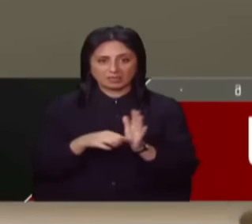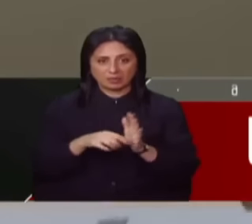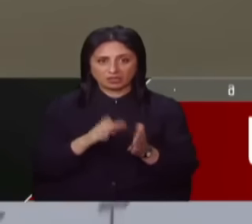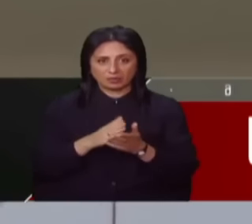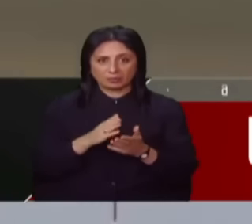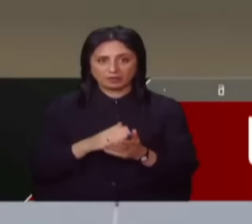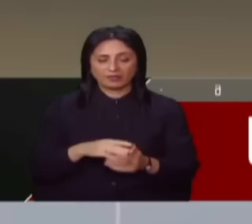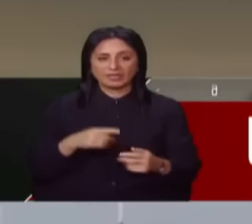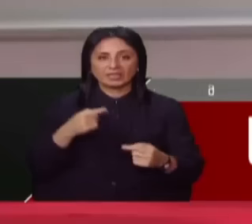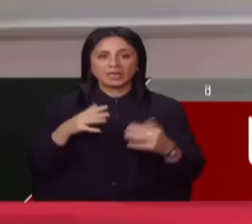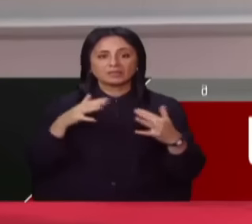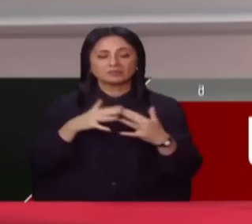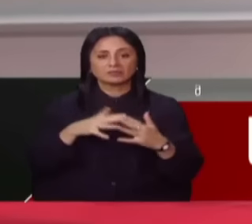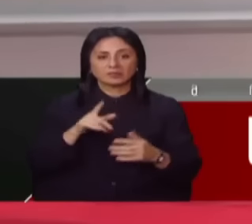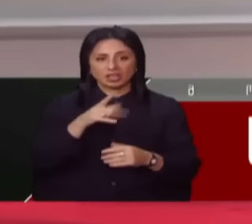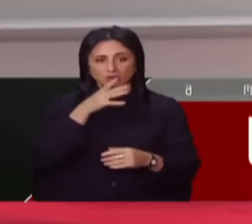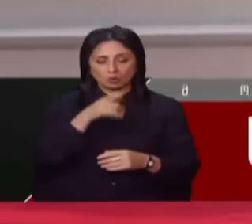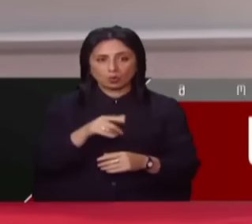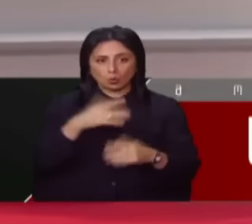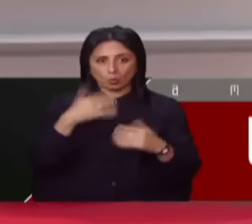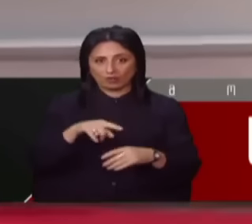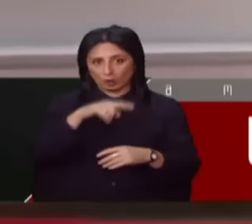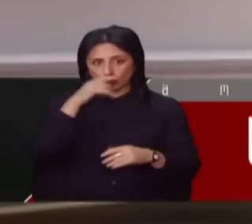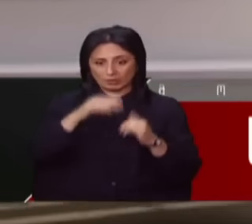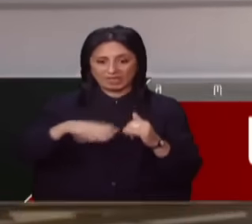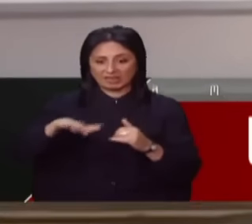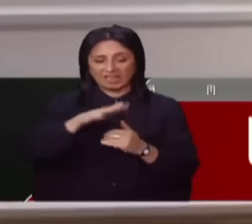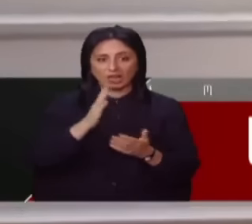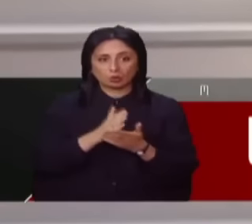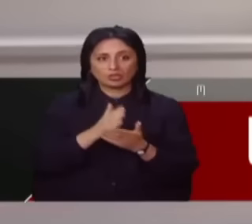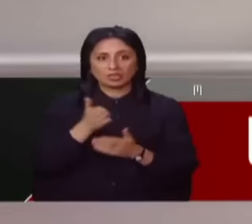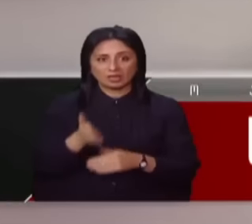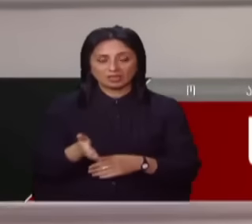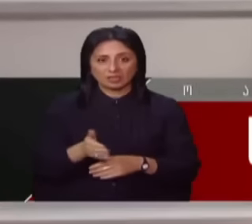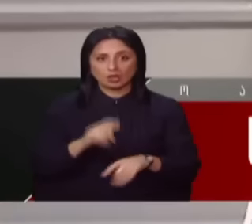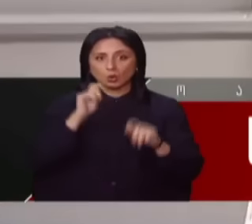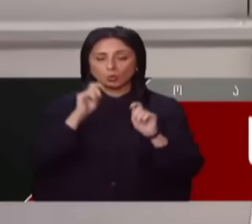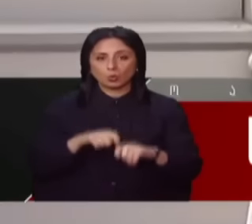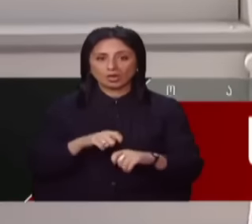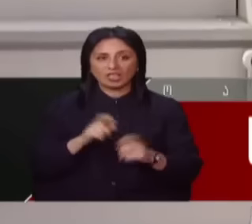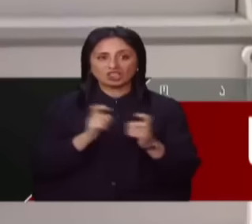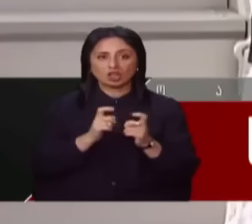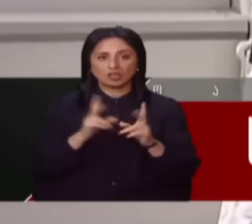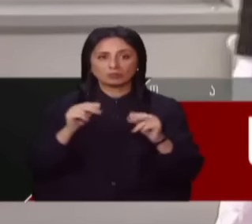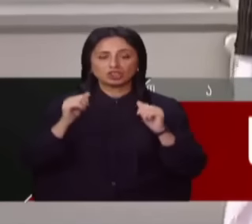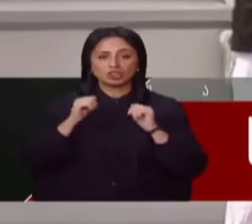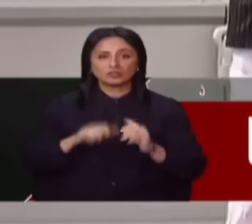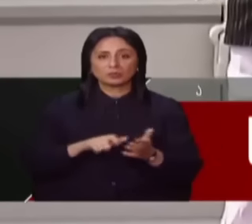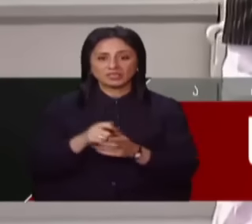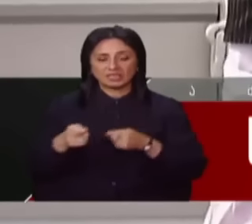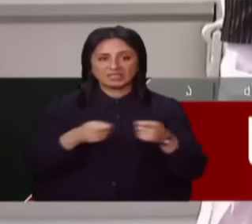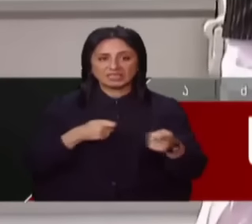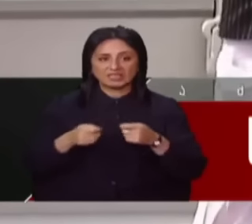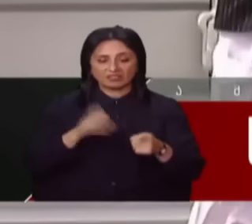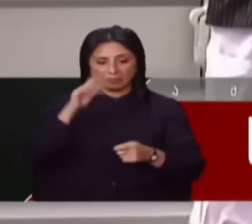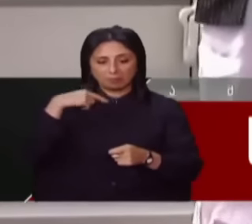ცდილობს. საბრძოლო მოქმედებების ფონზე, რომელიც უკვე რუსეთის ტერიტორიაზეც მიმდინარეობს, უკრაინაში კონფლიქტის მშვიდობიანი გზით